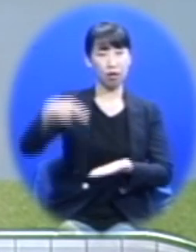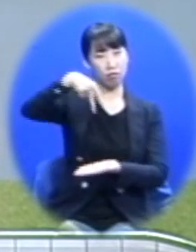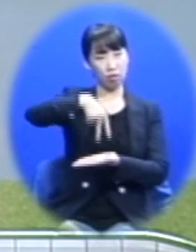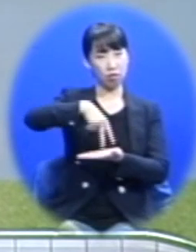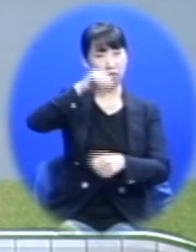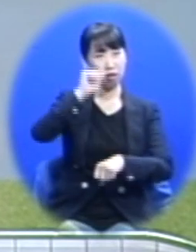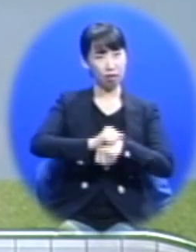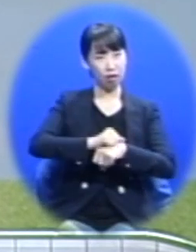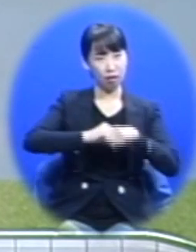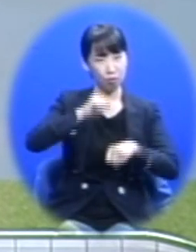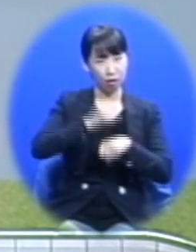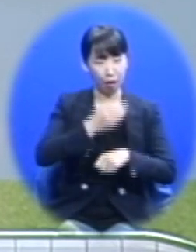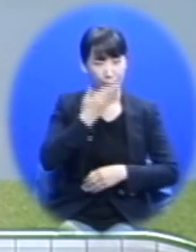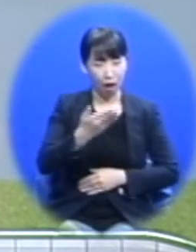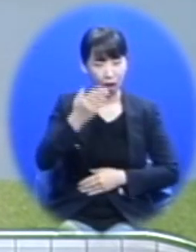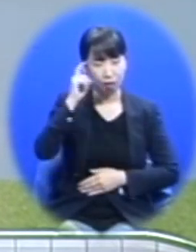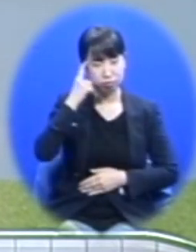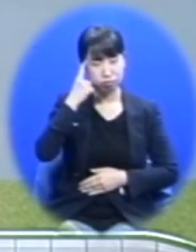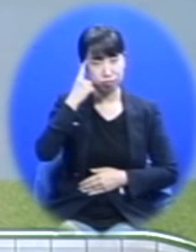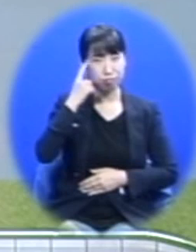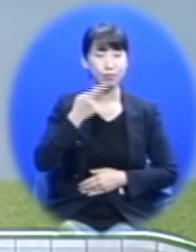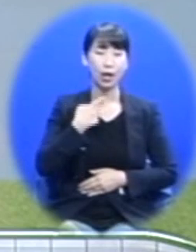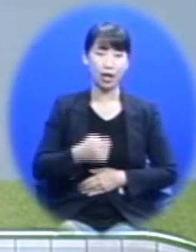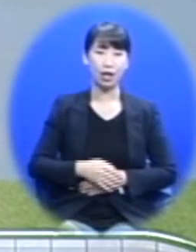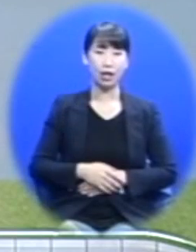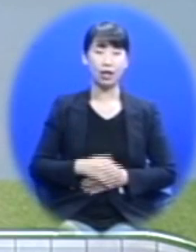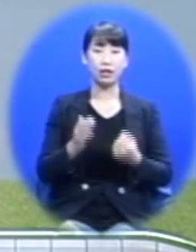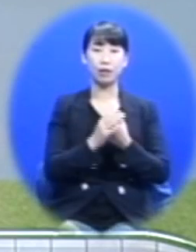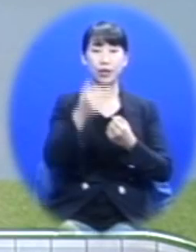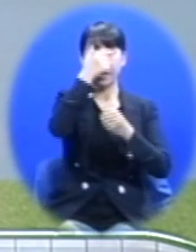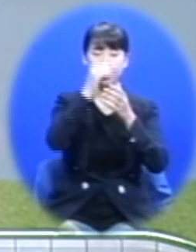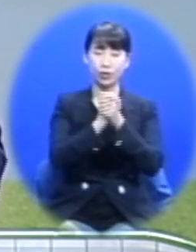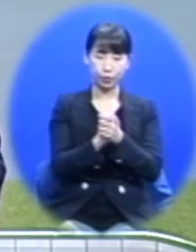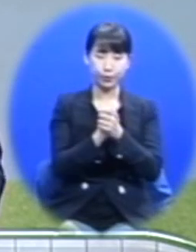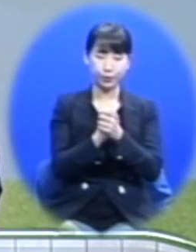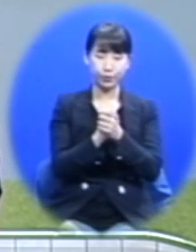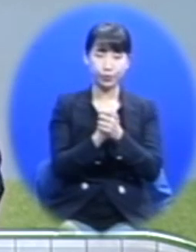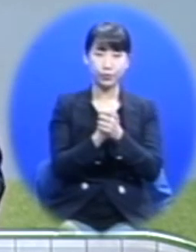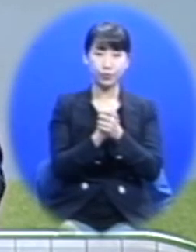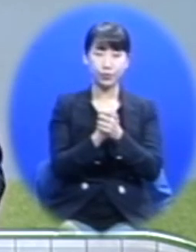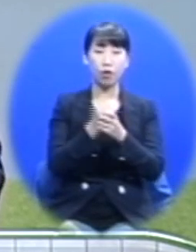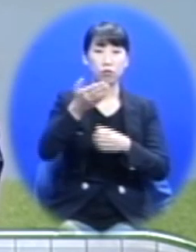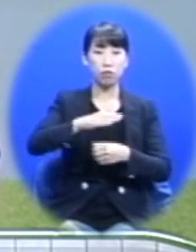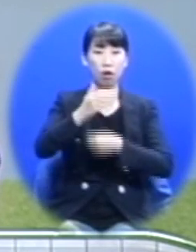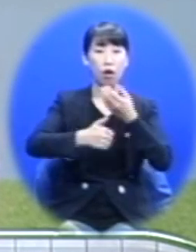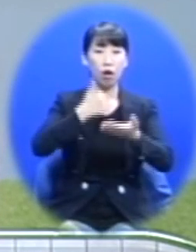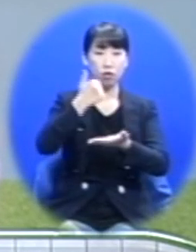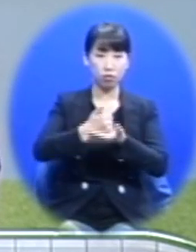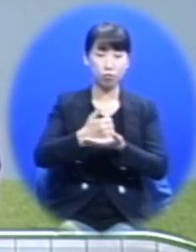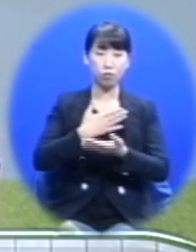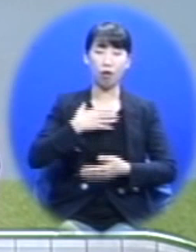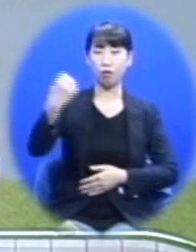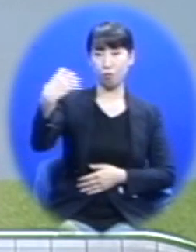나는 잘할 수 있을까? 그래서 하나님 앞에 그 일로 인해 기도했습니다. 그때 주님이 저에게 참 놀라운